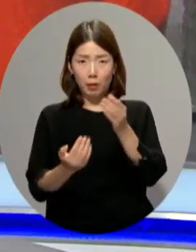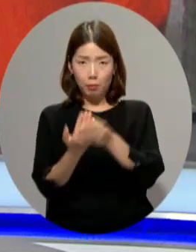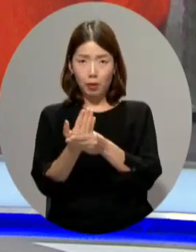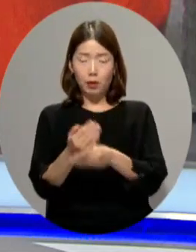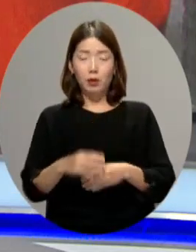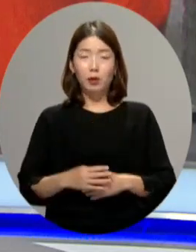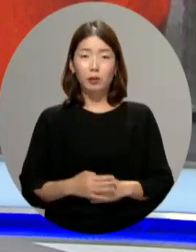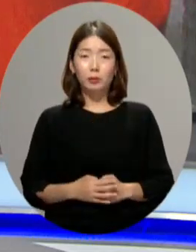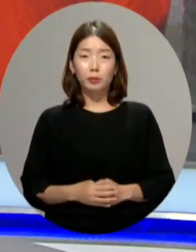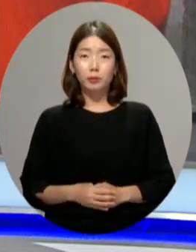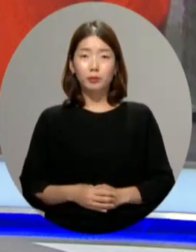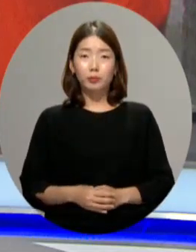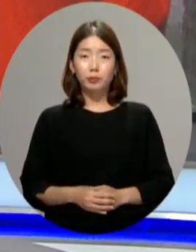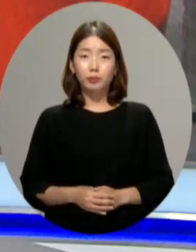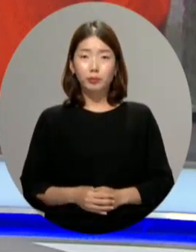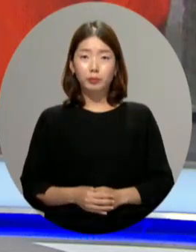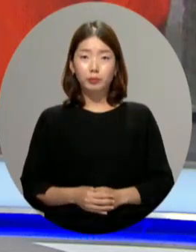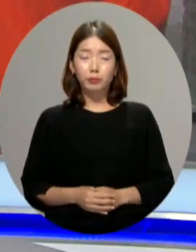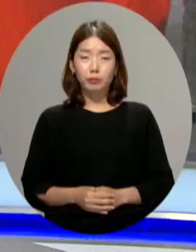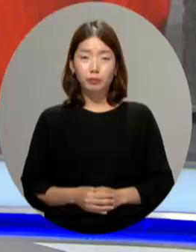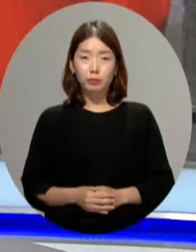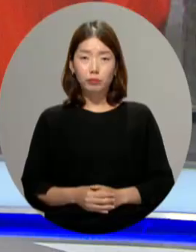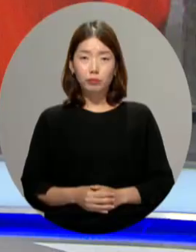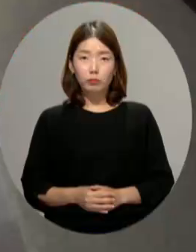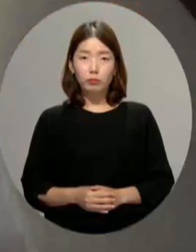허현우 기자입니다.